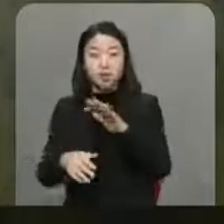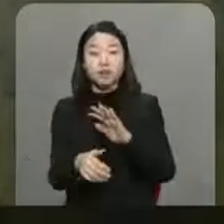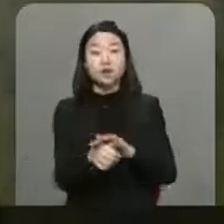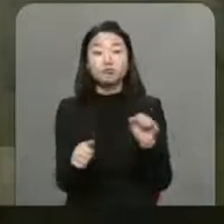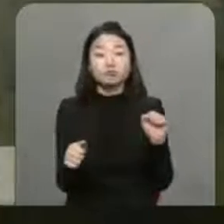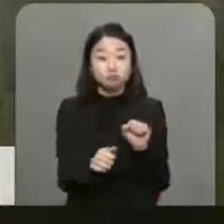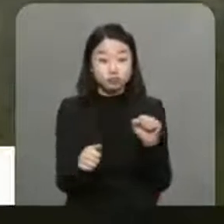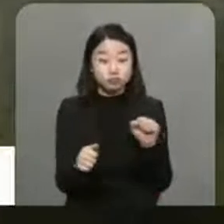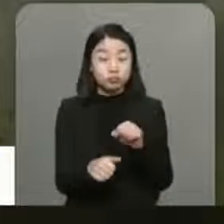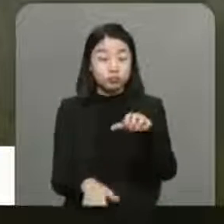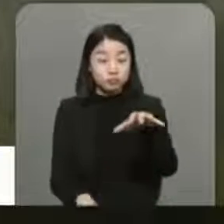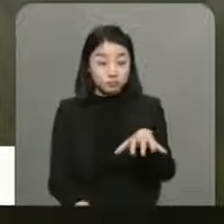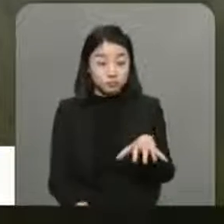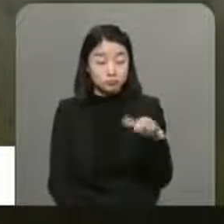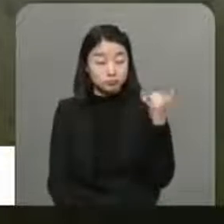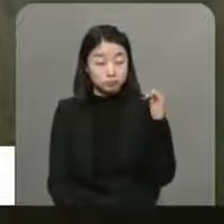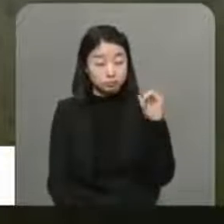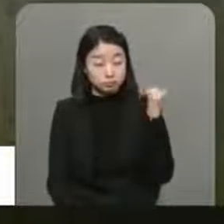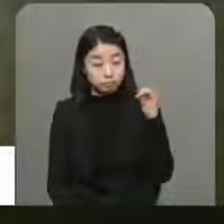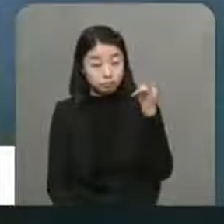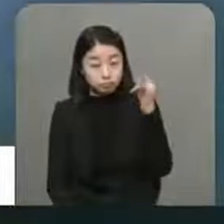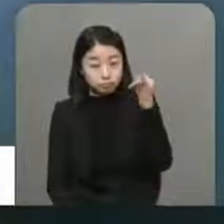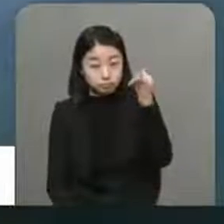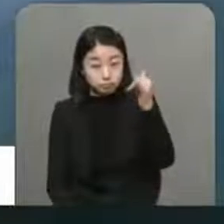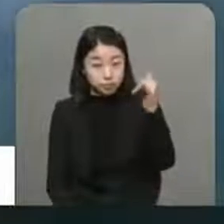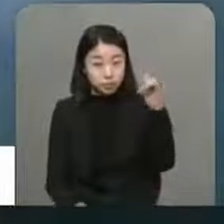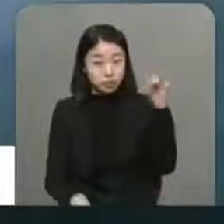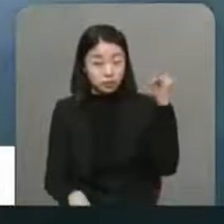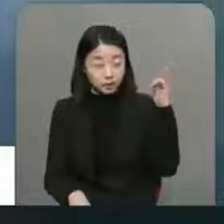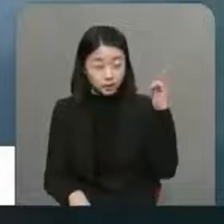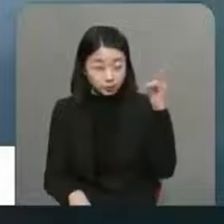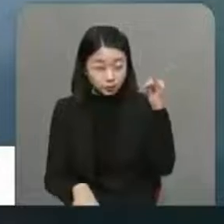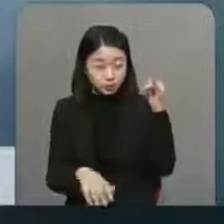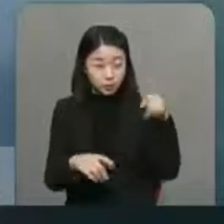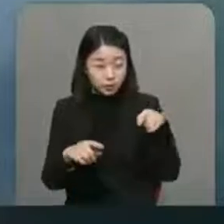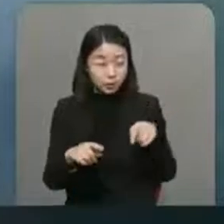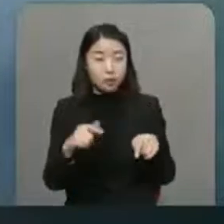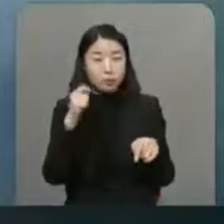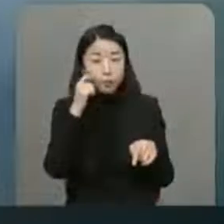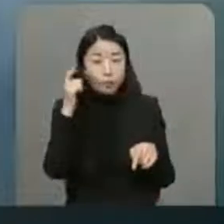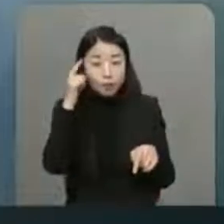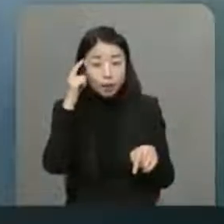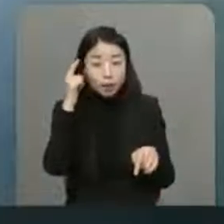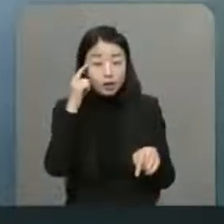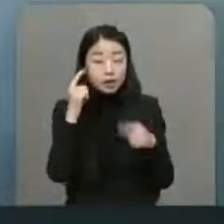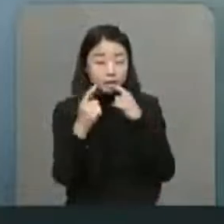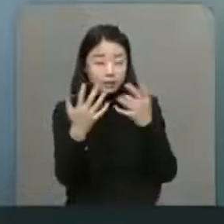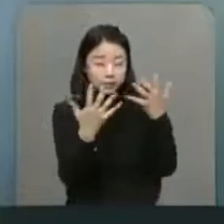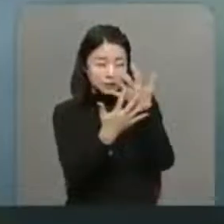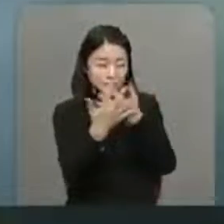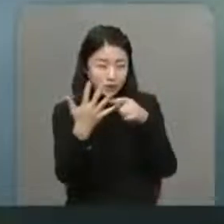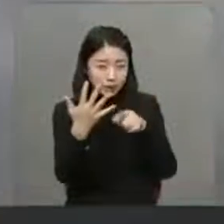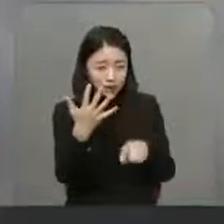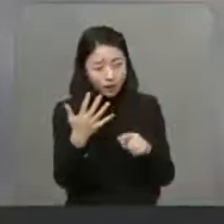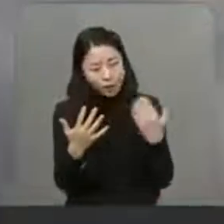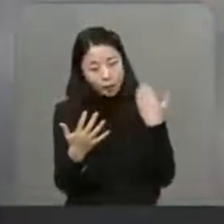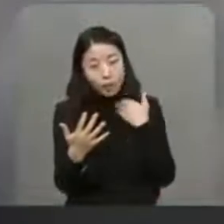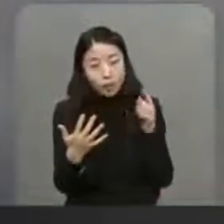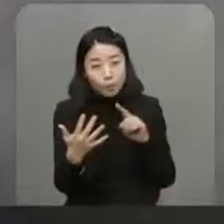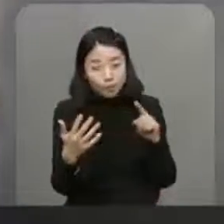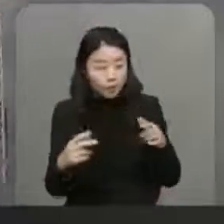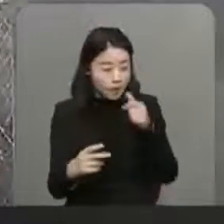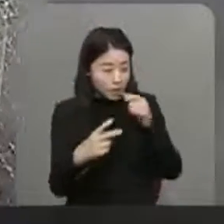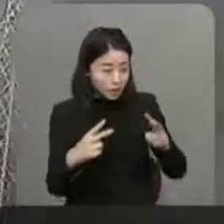영덕 4 풀 때도 헬기들이 산불의 바짝 다가가지 못합니다 연지 속에 숨어 있네 장애물인 송전탑과